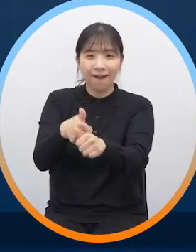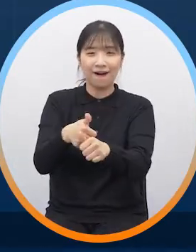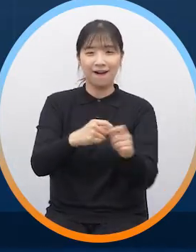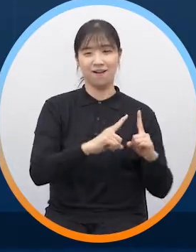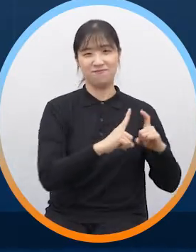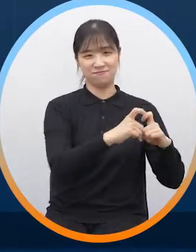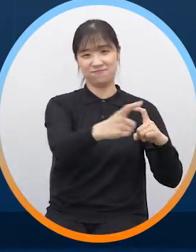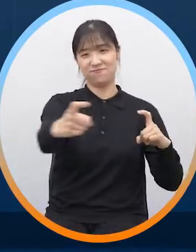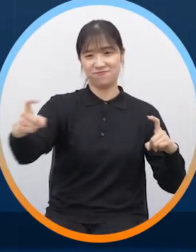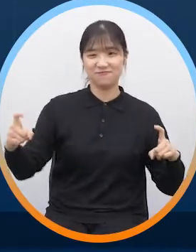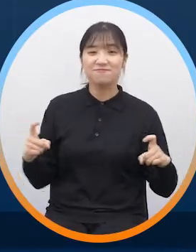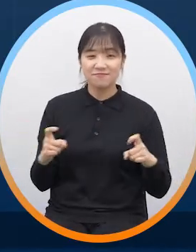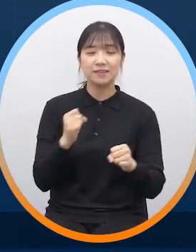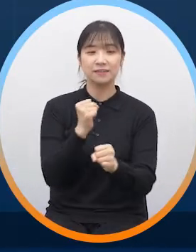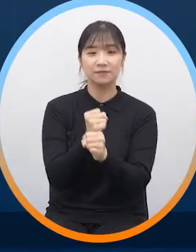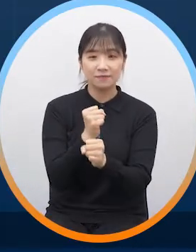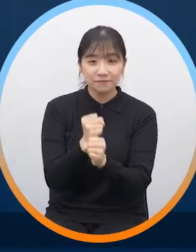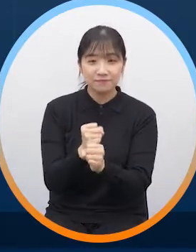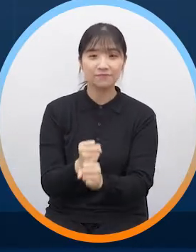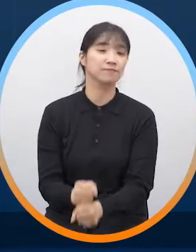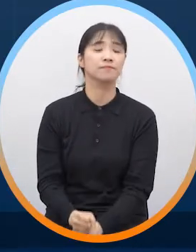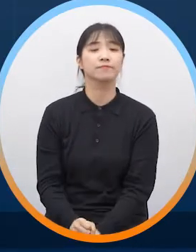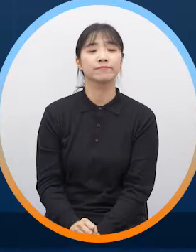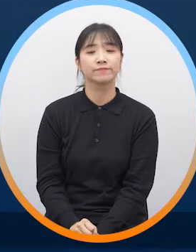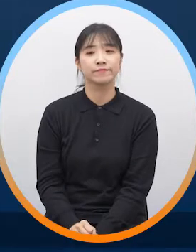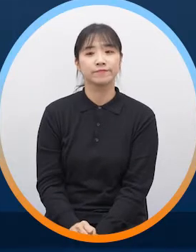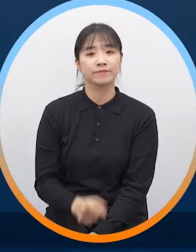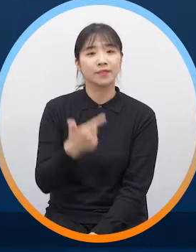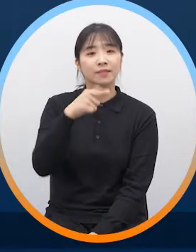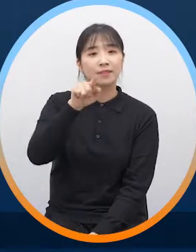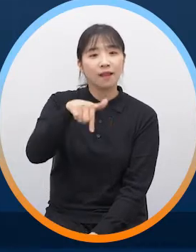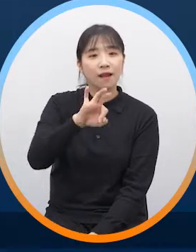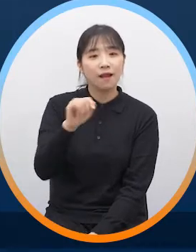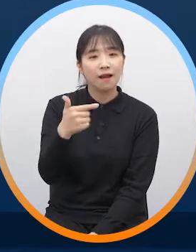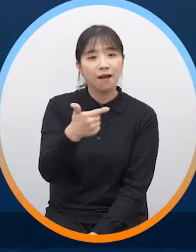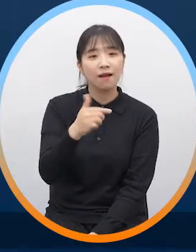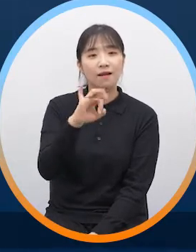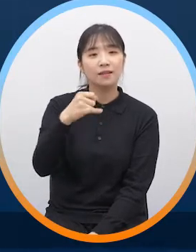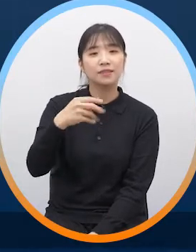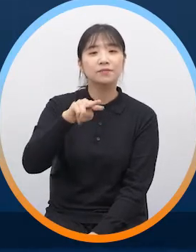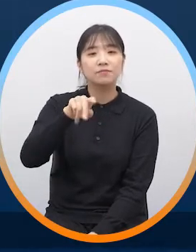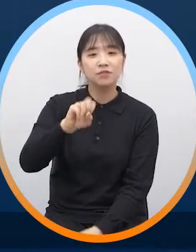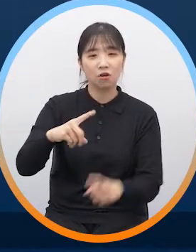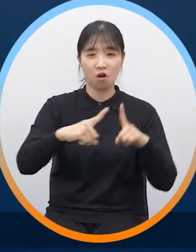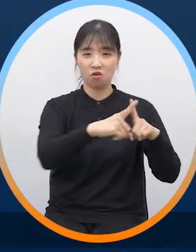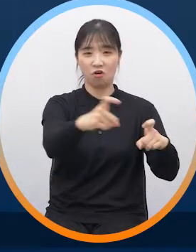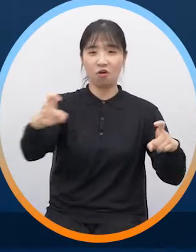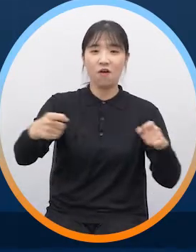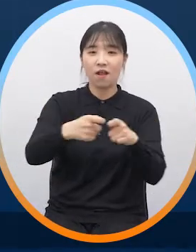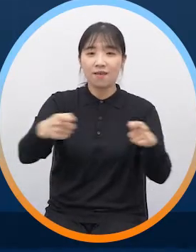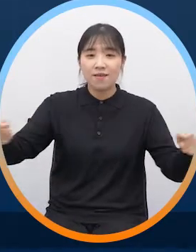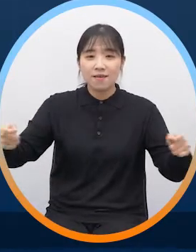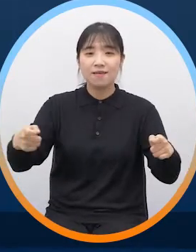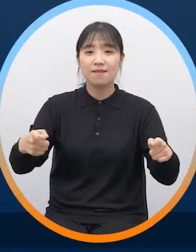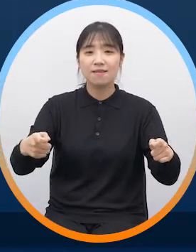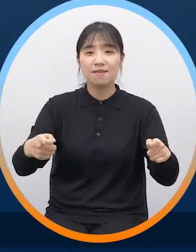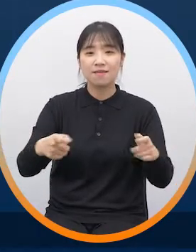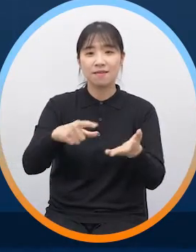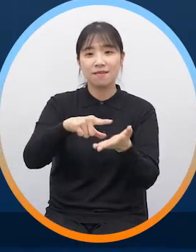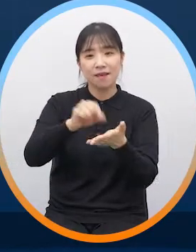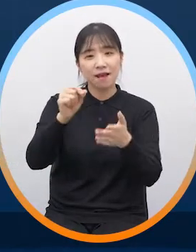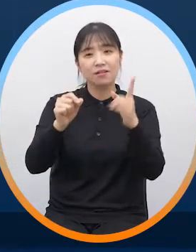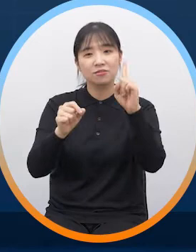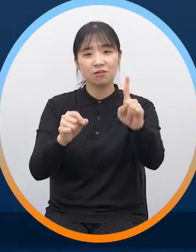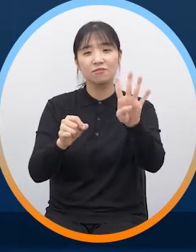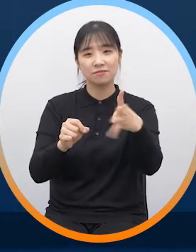성곽이 형성이 되는데요. 우리 나간읍성의 이제 성곽 길이가 약